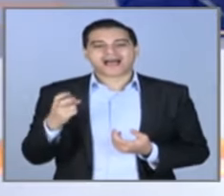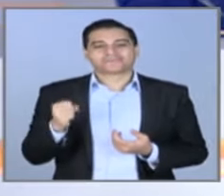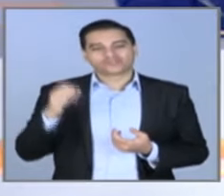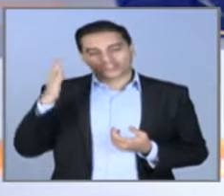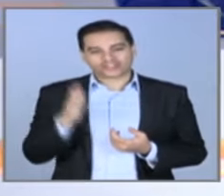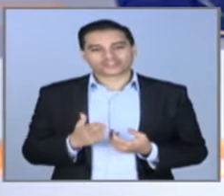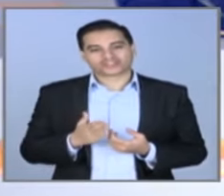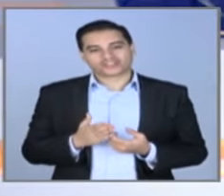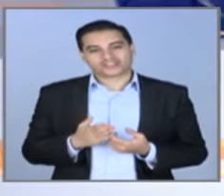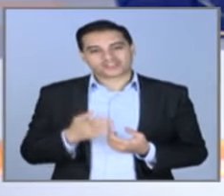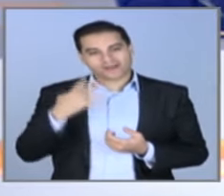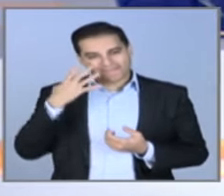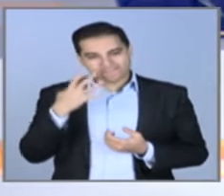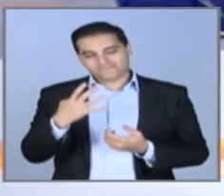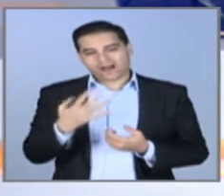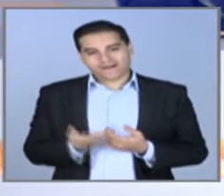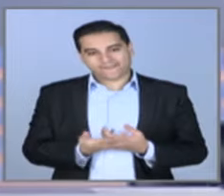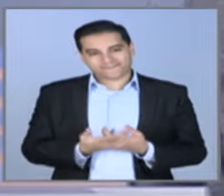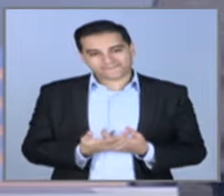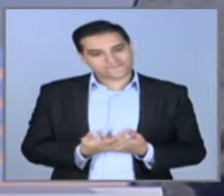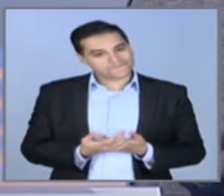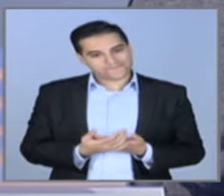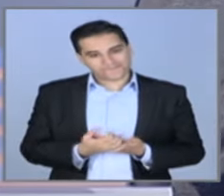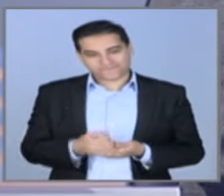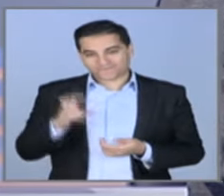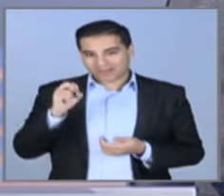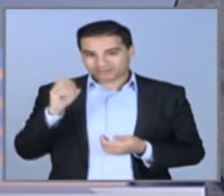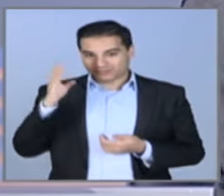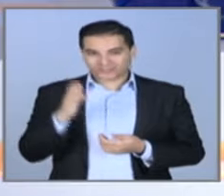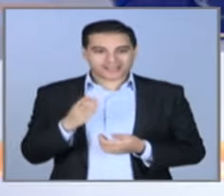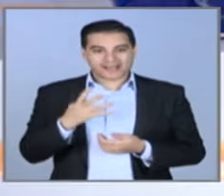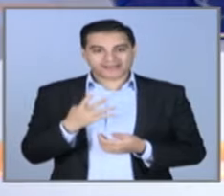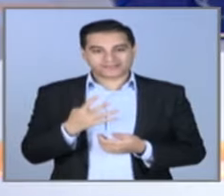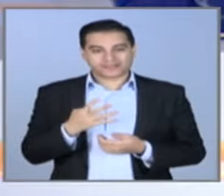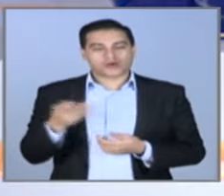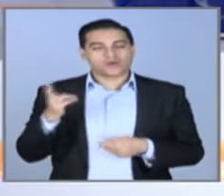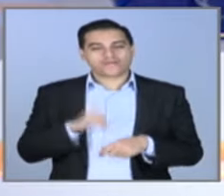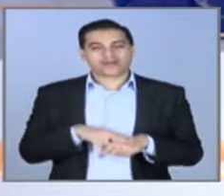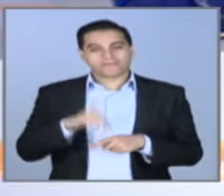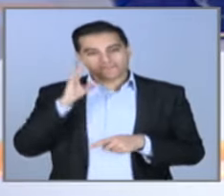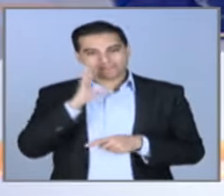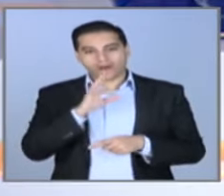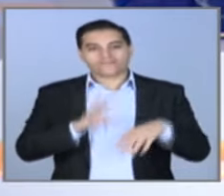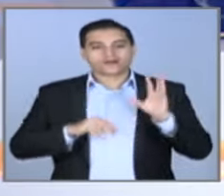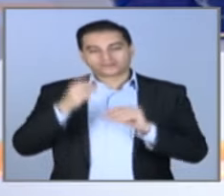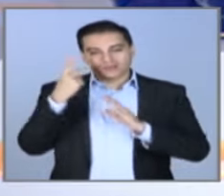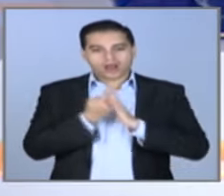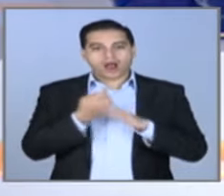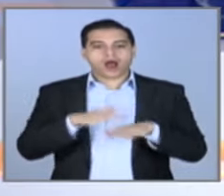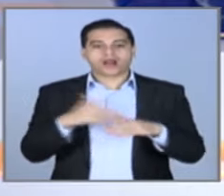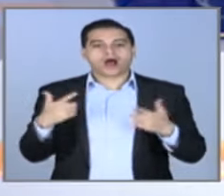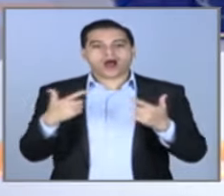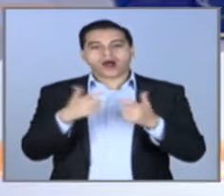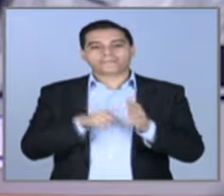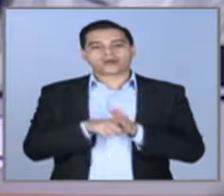25 إبريل، هو ده تاريخ يتنسي بذمتكم؟ سلسلة حرب الجواسيس. انتوا الاثنين نجيب